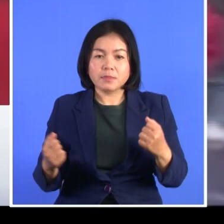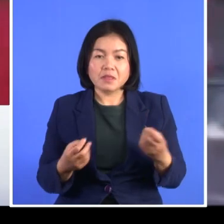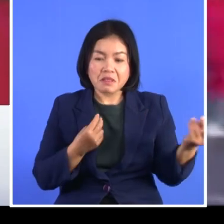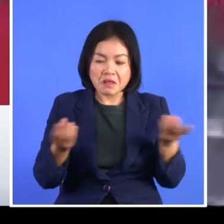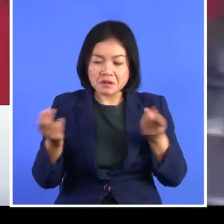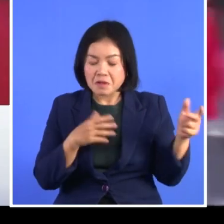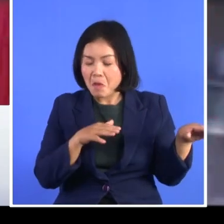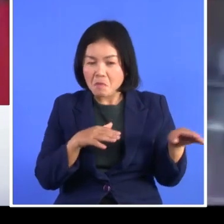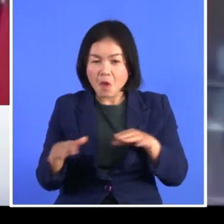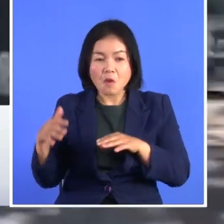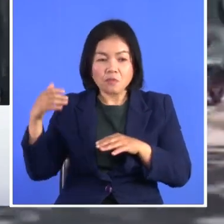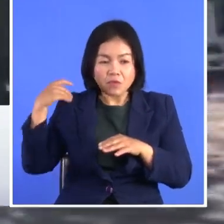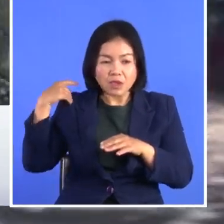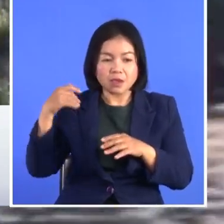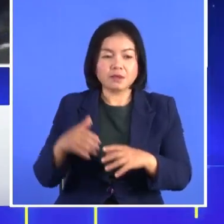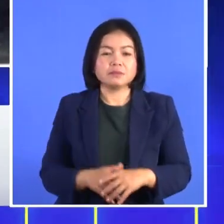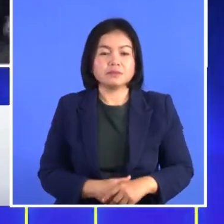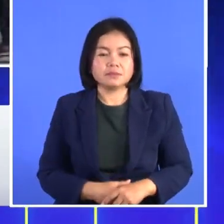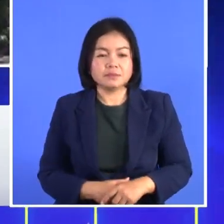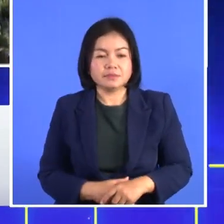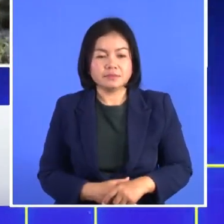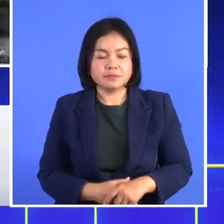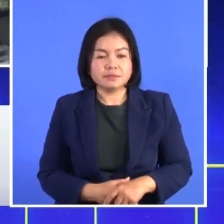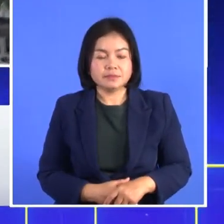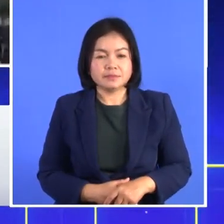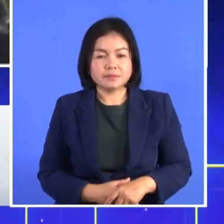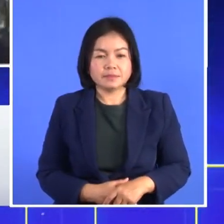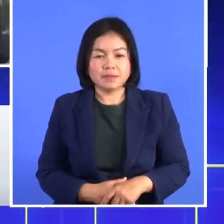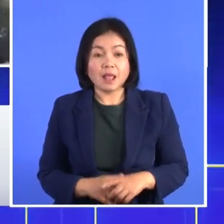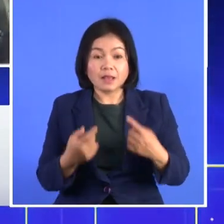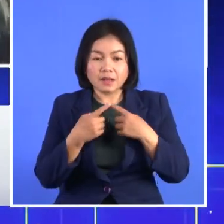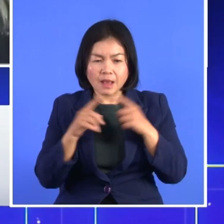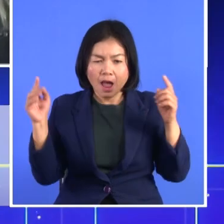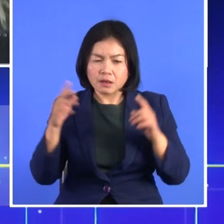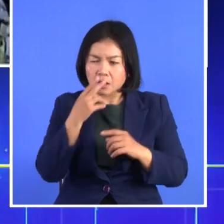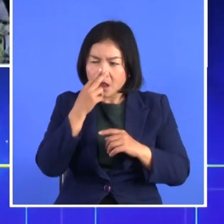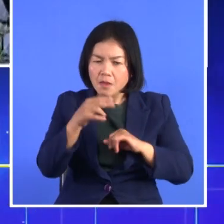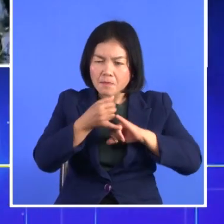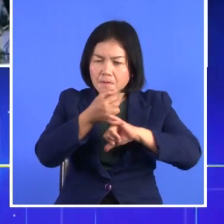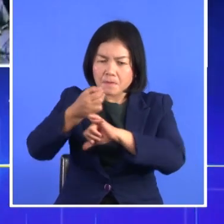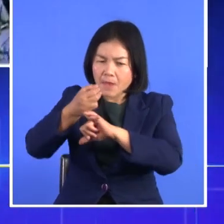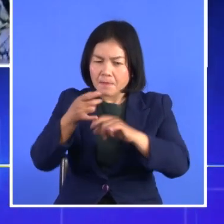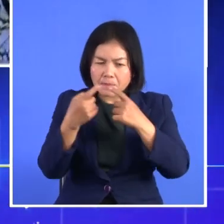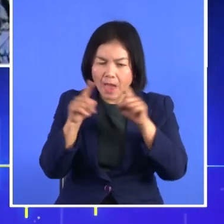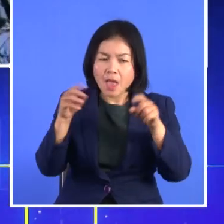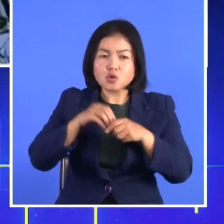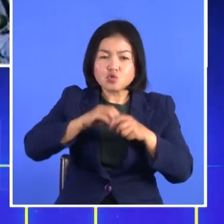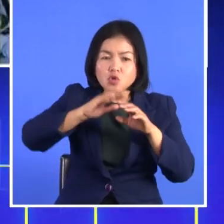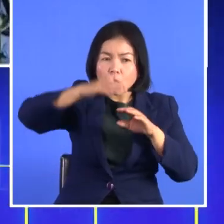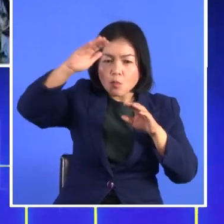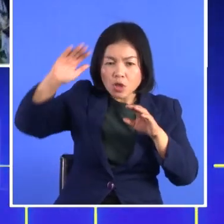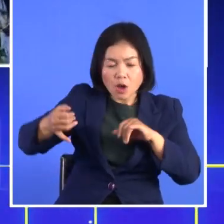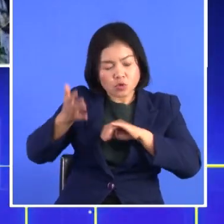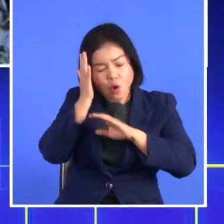นี้ตัวท็อปของโรงเรียน ตัวตึงเลยแหละ ดู แต่ว่าเรื่องค้างคาวแปลกจริงเพราะปกติค้างคาวเราจะเห็นมันในถ้ำหรือถ้ามันจะออก